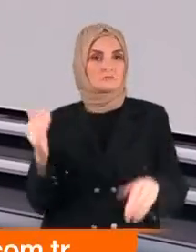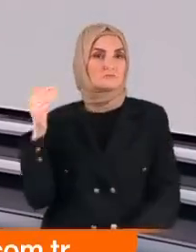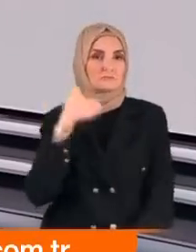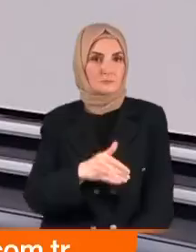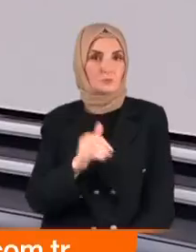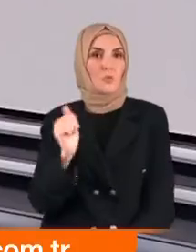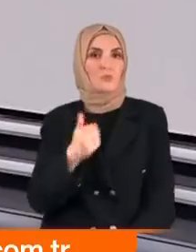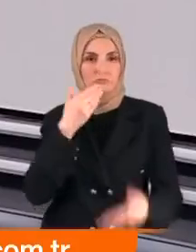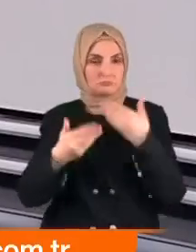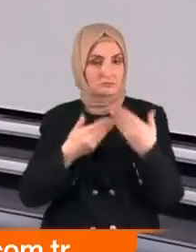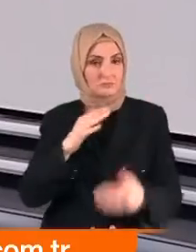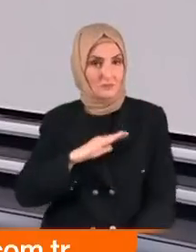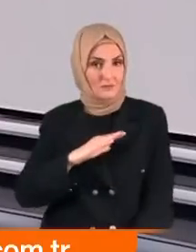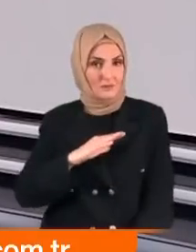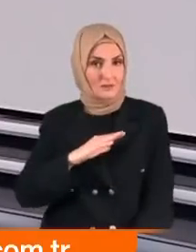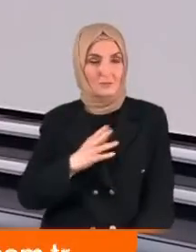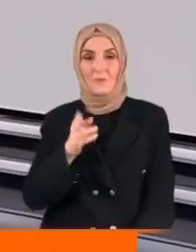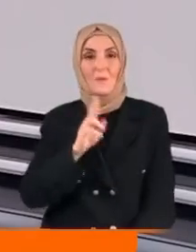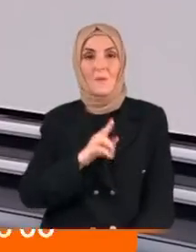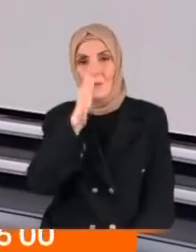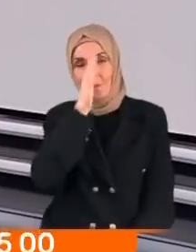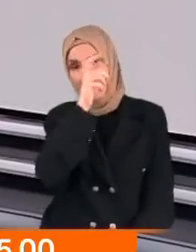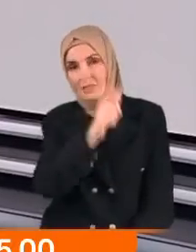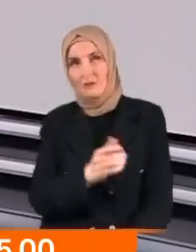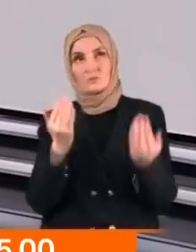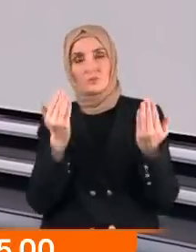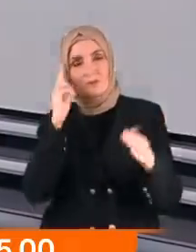verdi. Merhum Adnan Menderes dualarla anıldı.